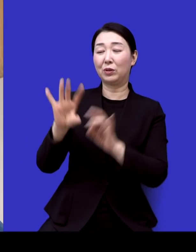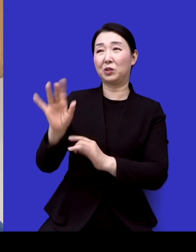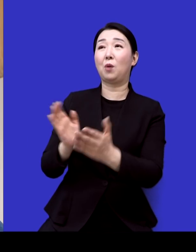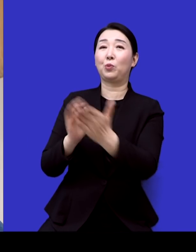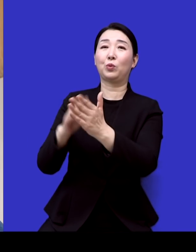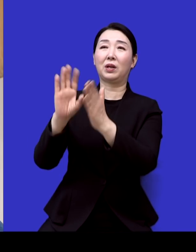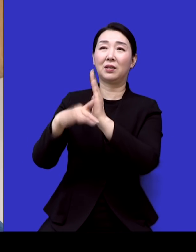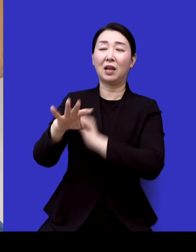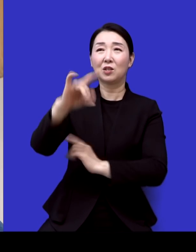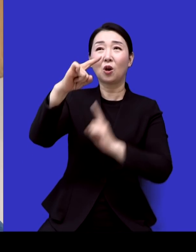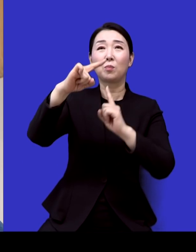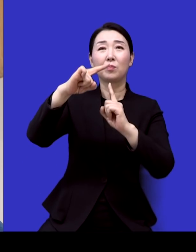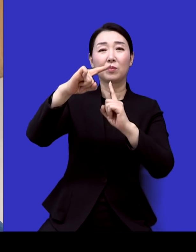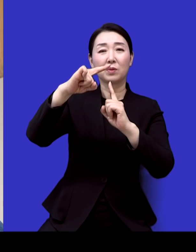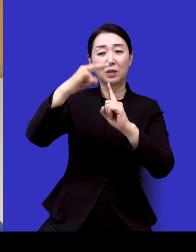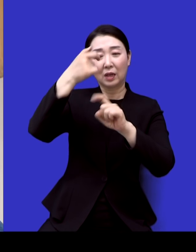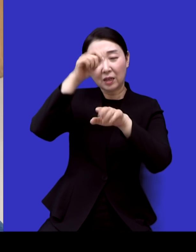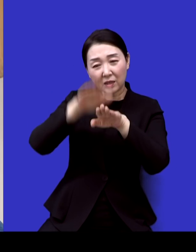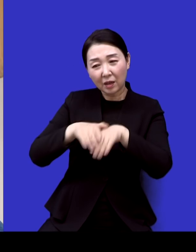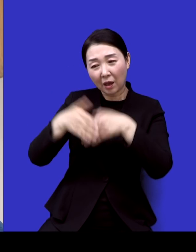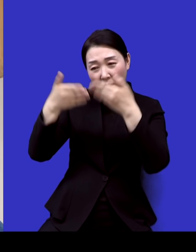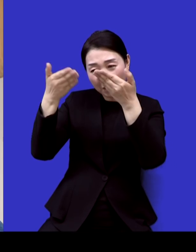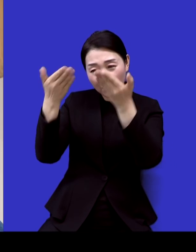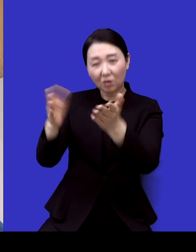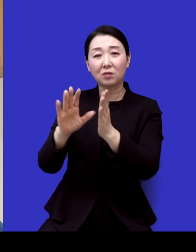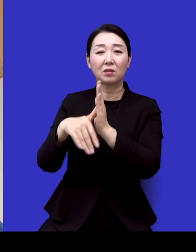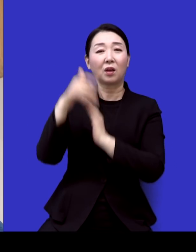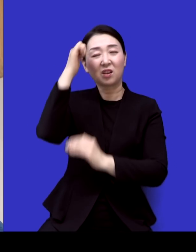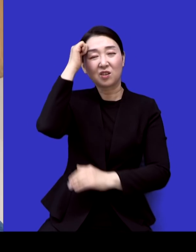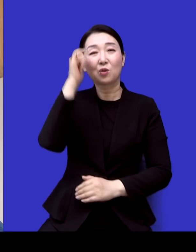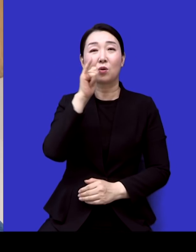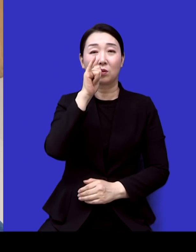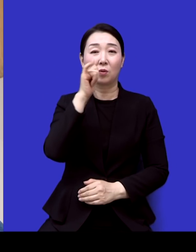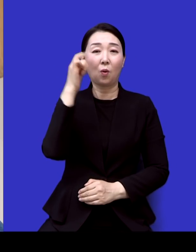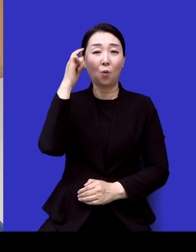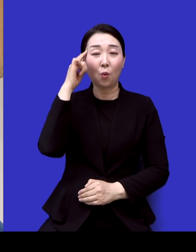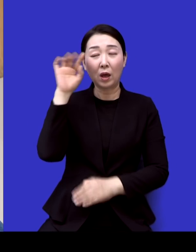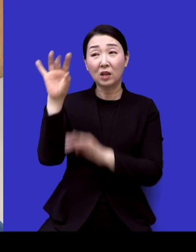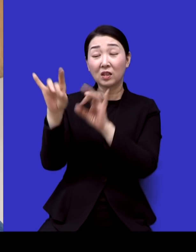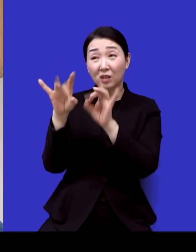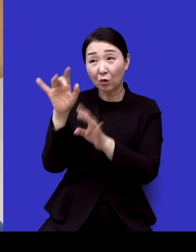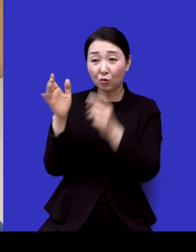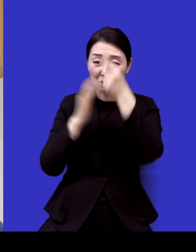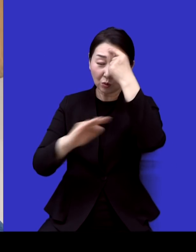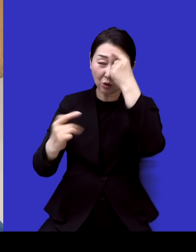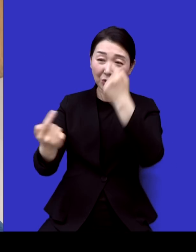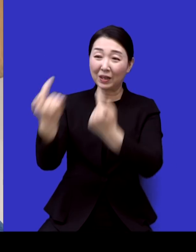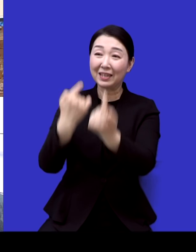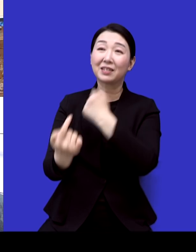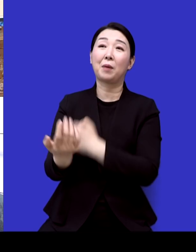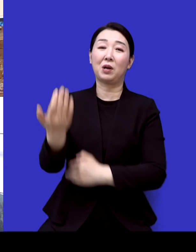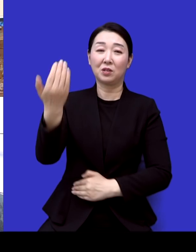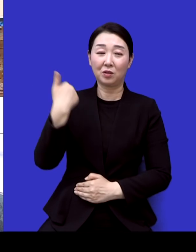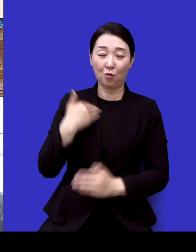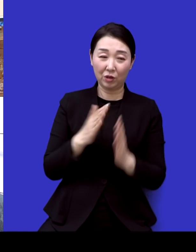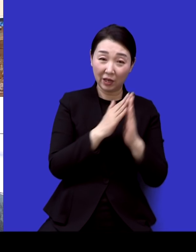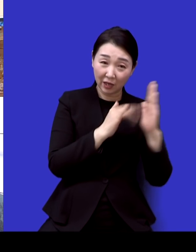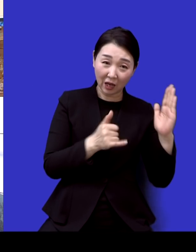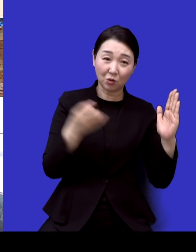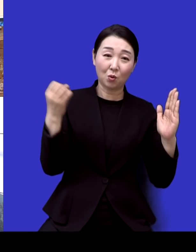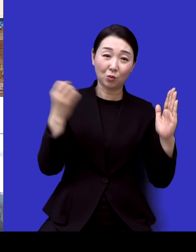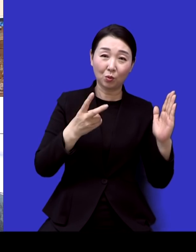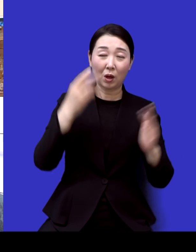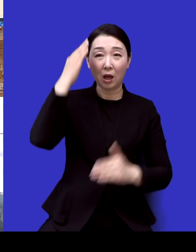예배가 평생 기억에 남는데 네. 아직 태국 현지 성도님들이 오기 전에 네. 저희 가족